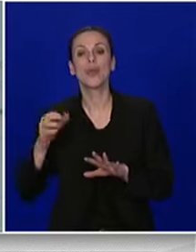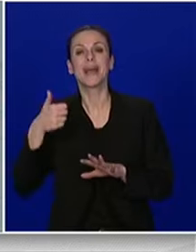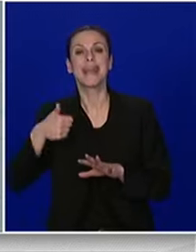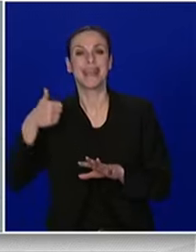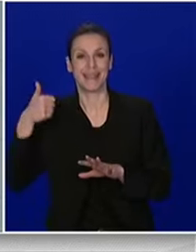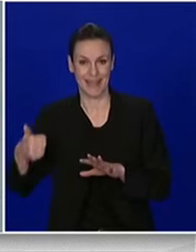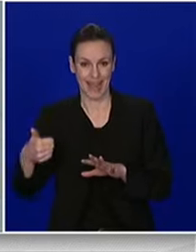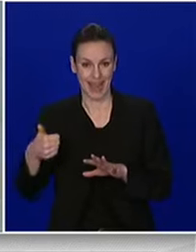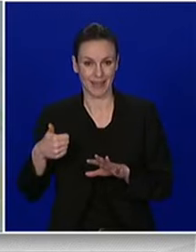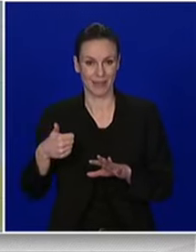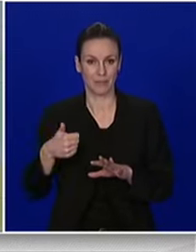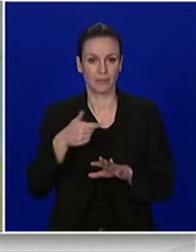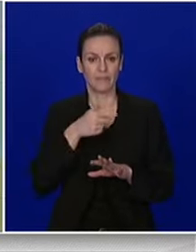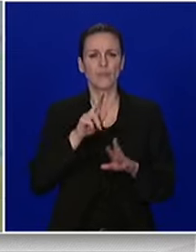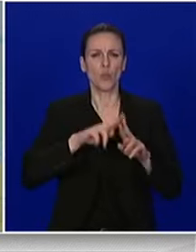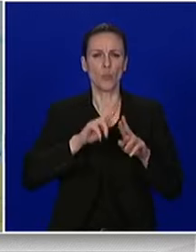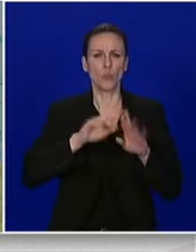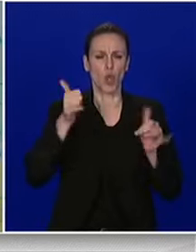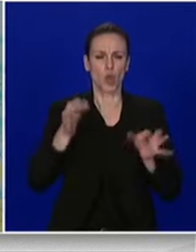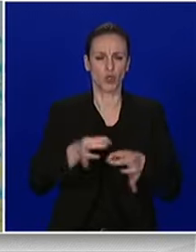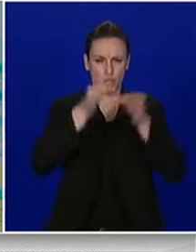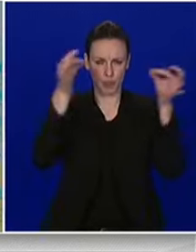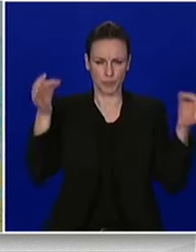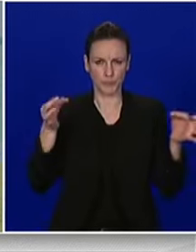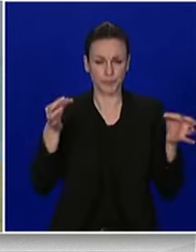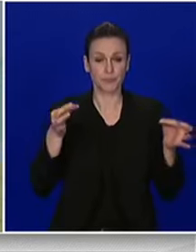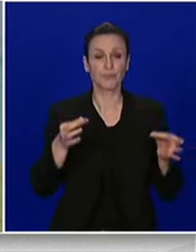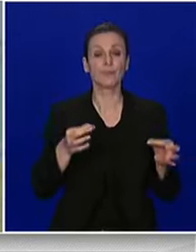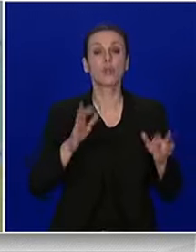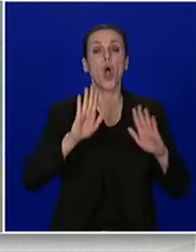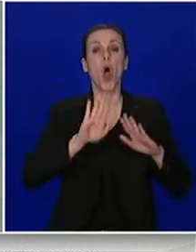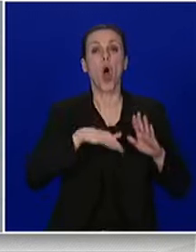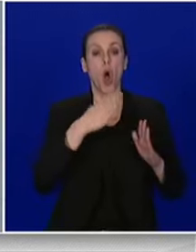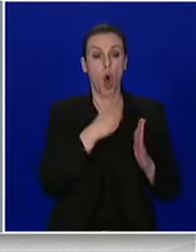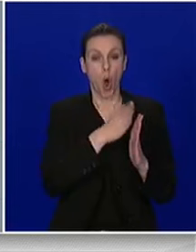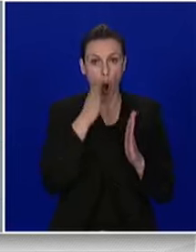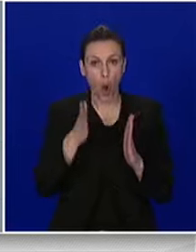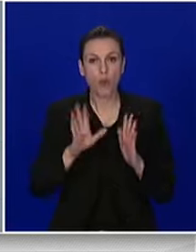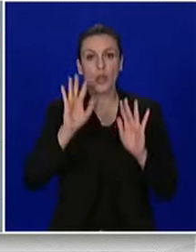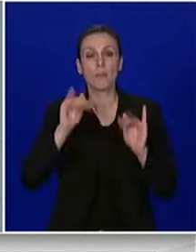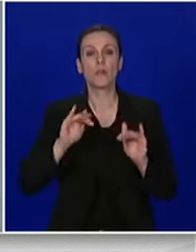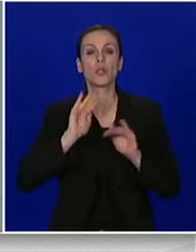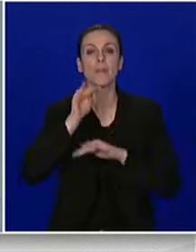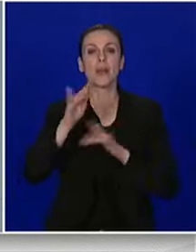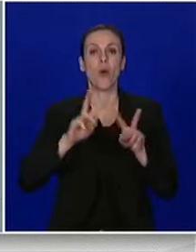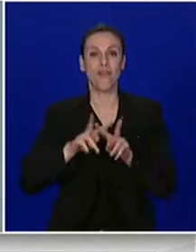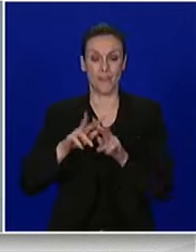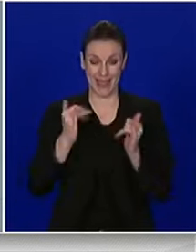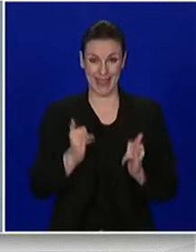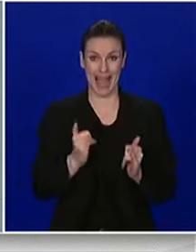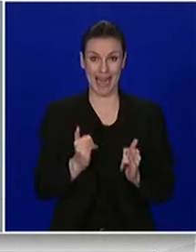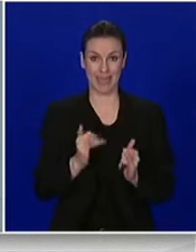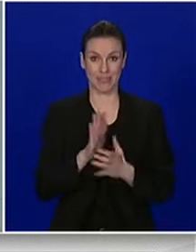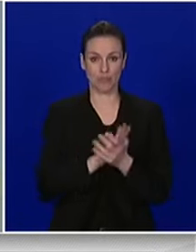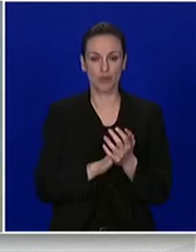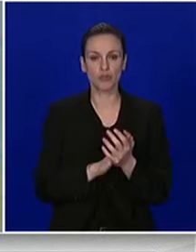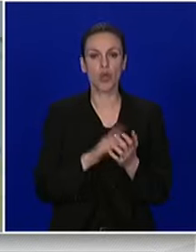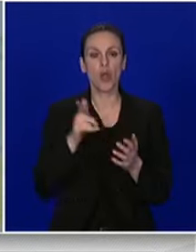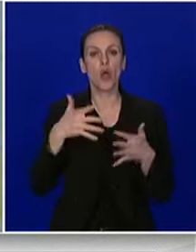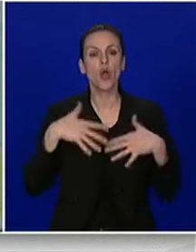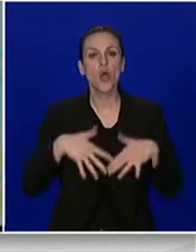0800 0011, što će naravno sve biti objavljeno. Zatim putem javnog weba od danas, kada će